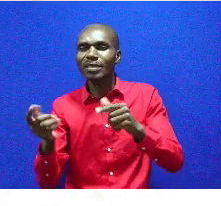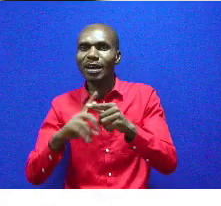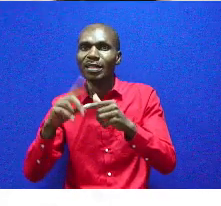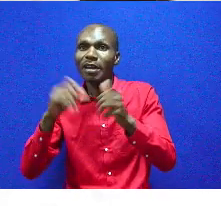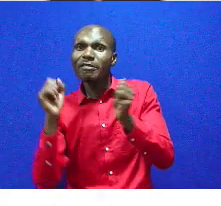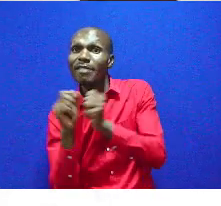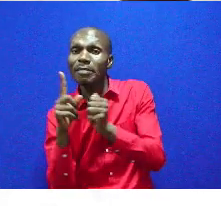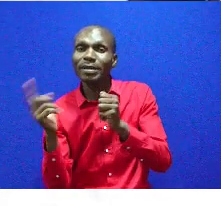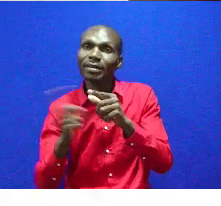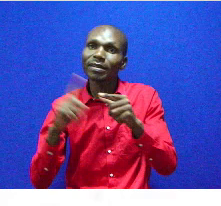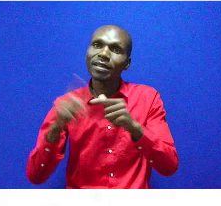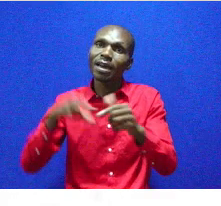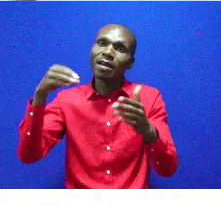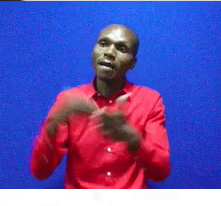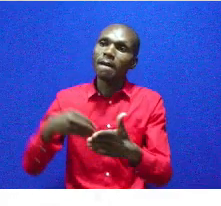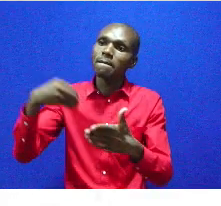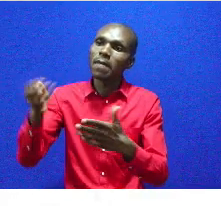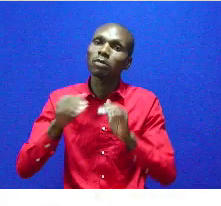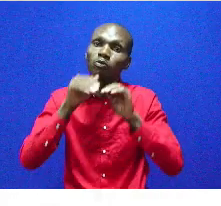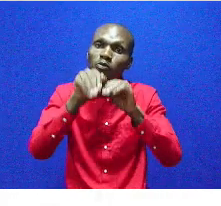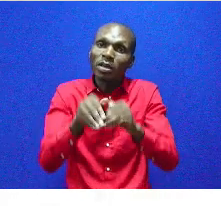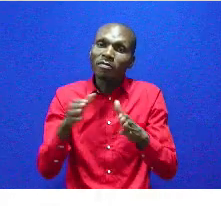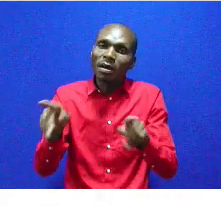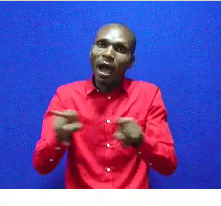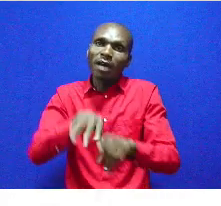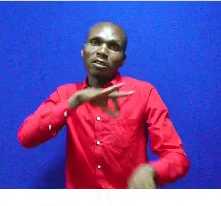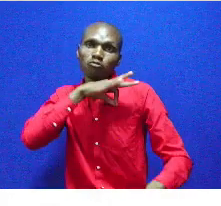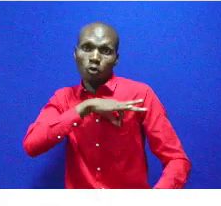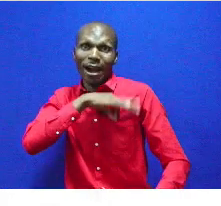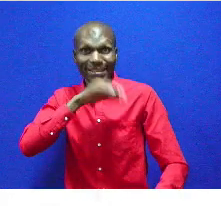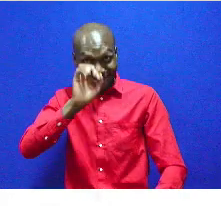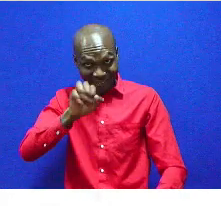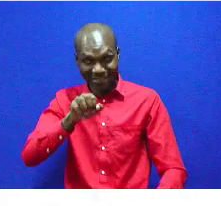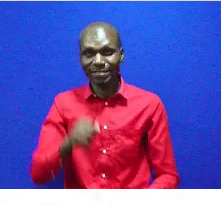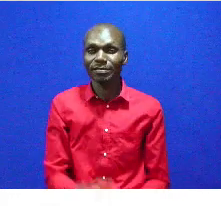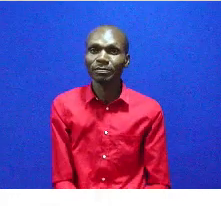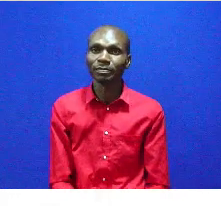11 tunarudisha kwa mkulima kama bonus.